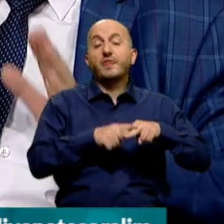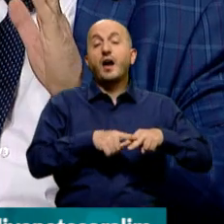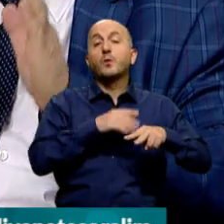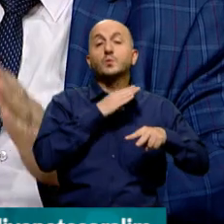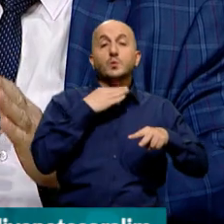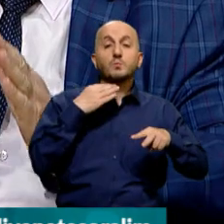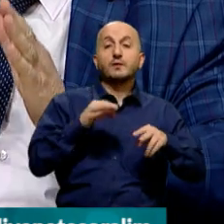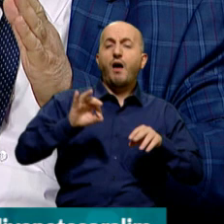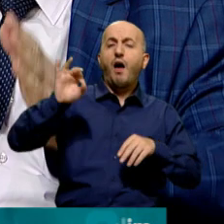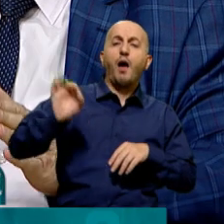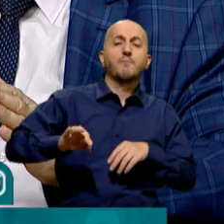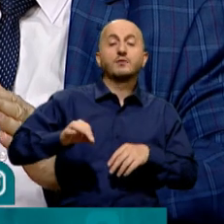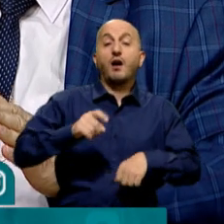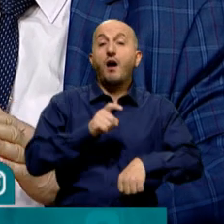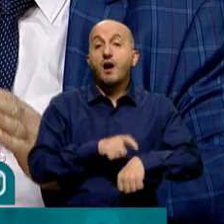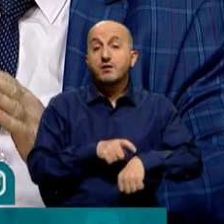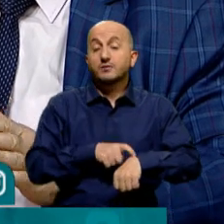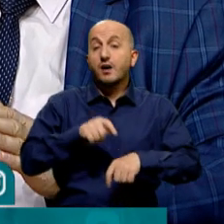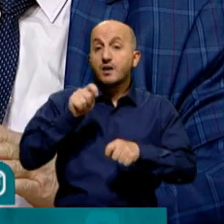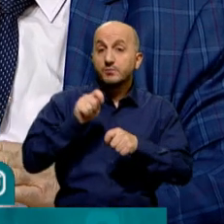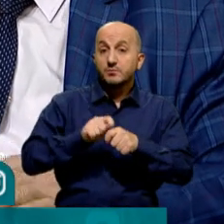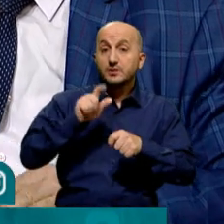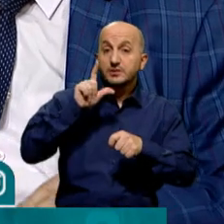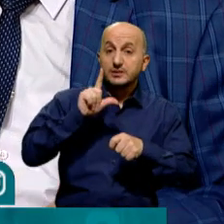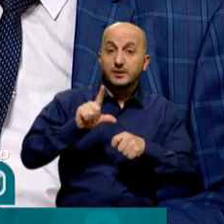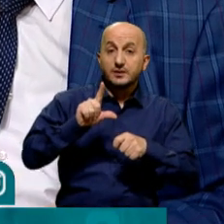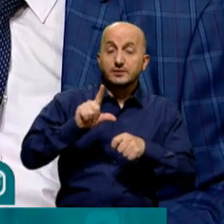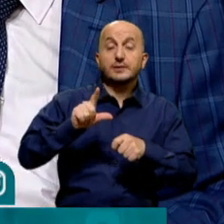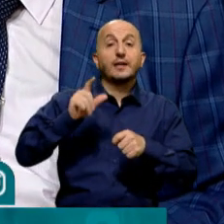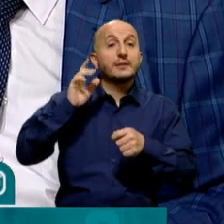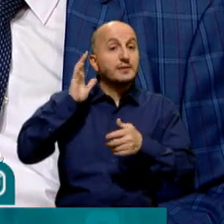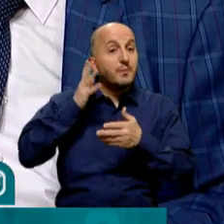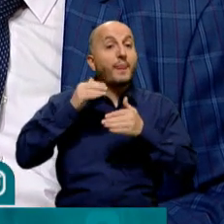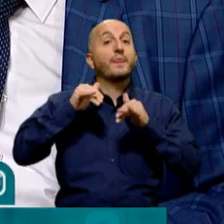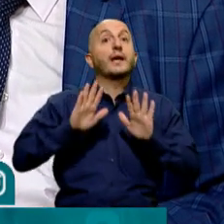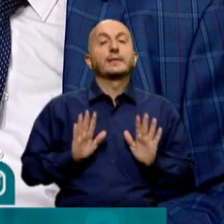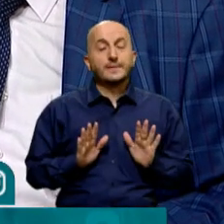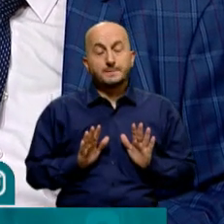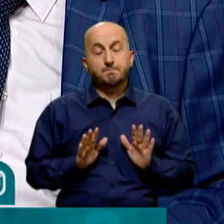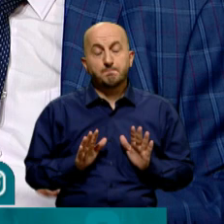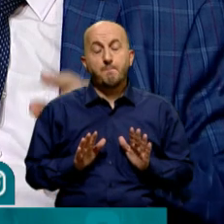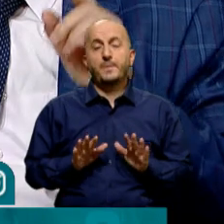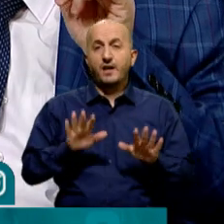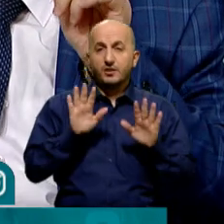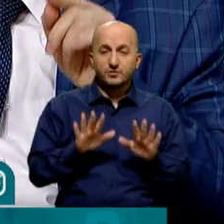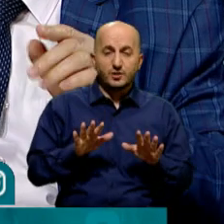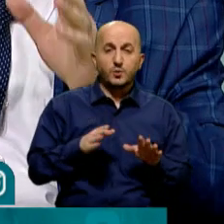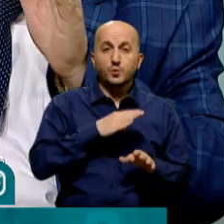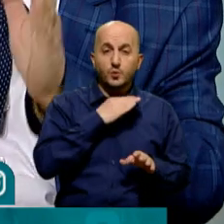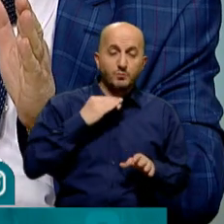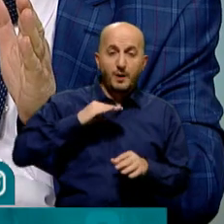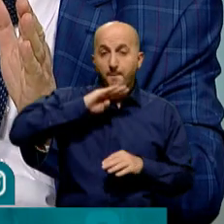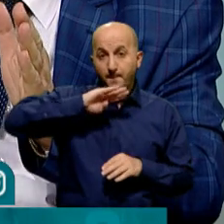Adaklar hemen anında yerine getirilmesi gereken ibadetler değildir. Ancak kurban